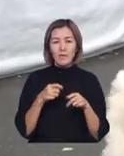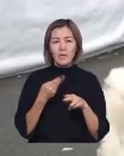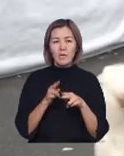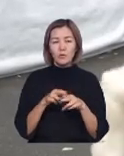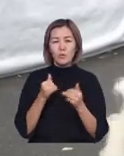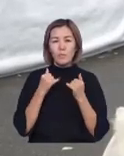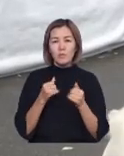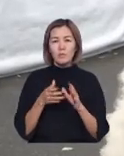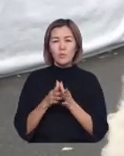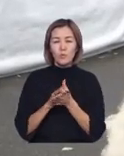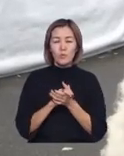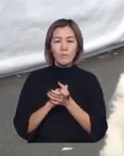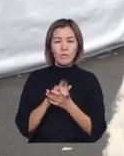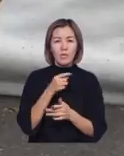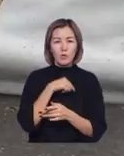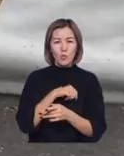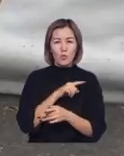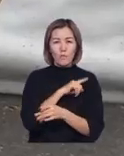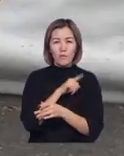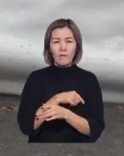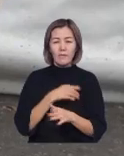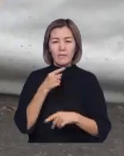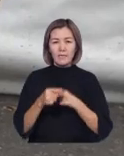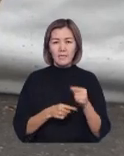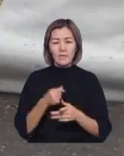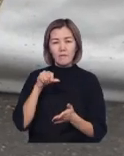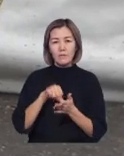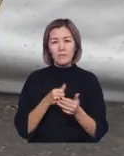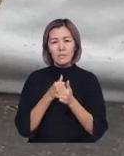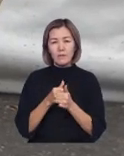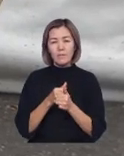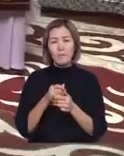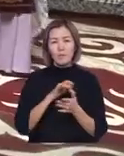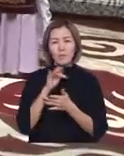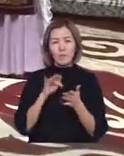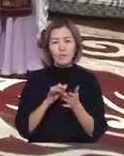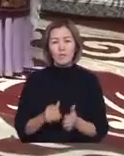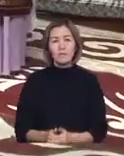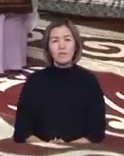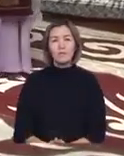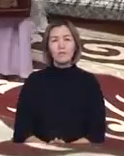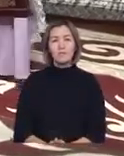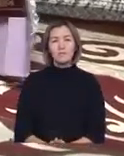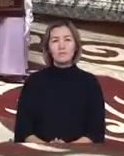посвященном укреплению духовного наследия, также выступил заместитель акима города.